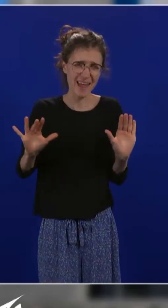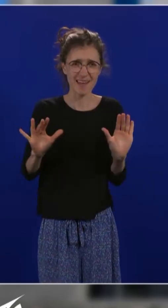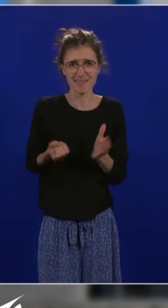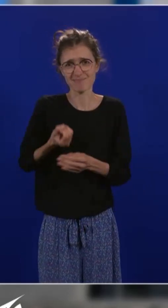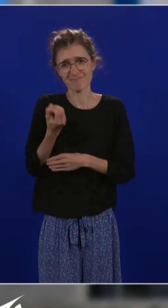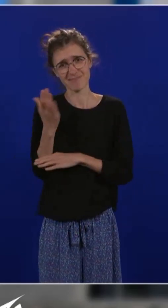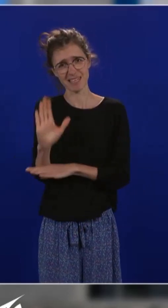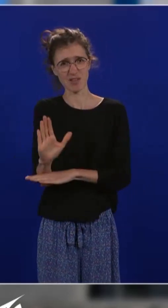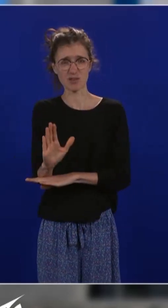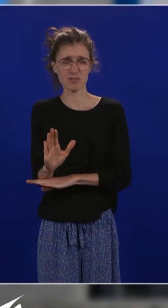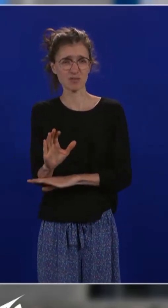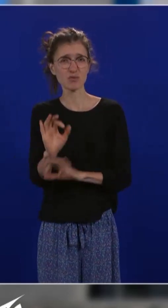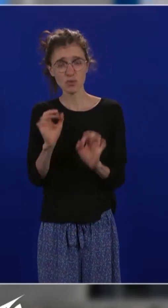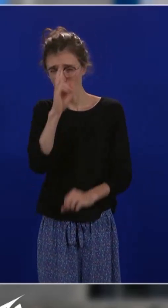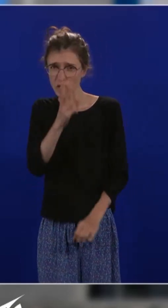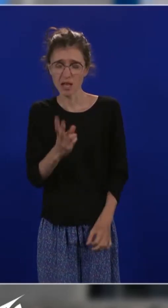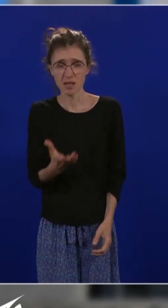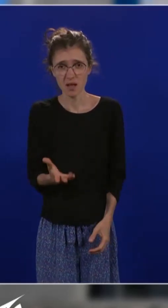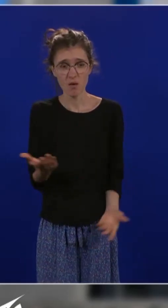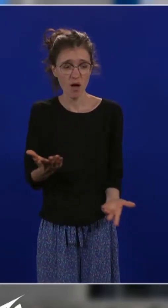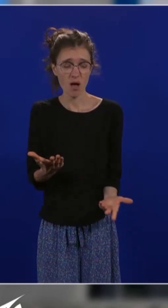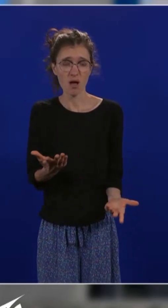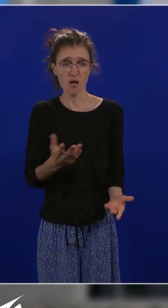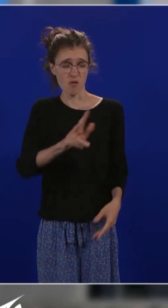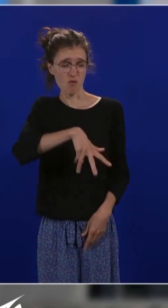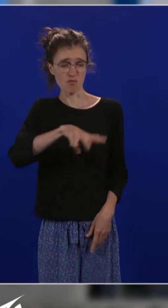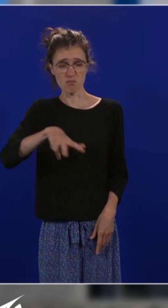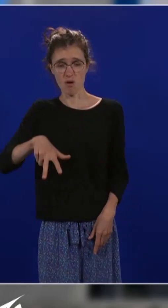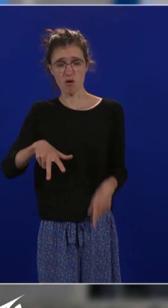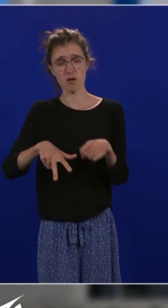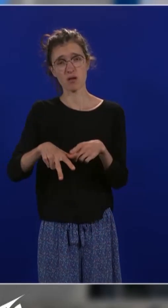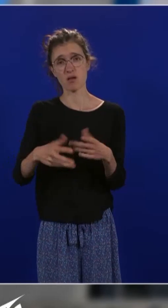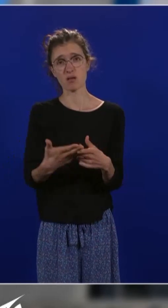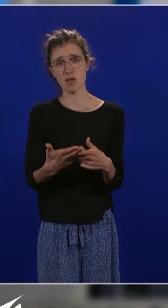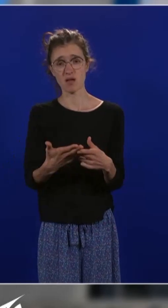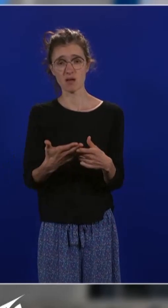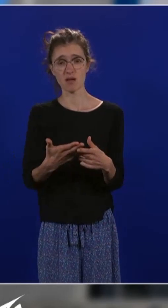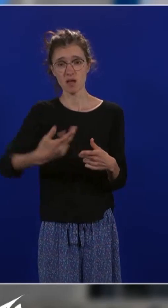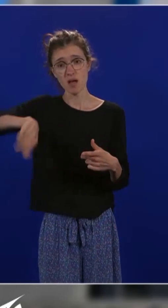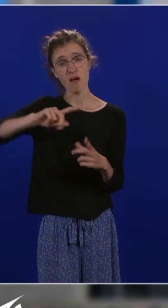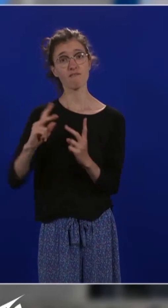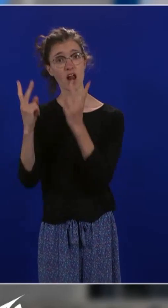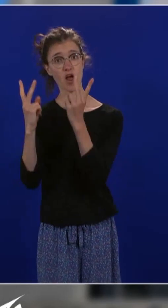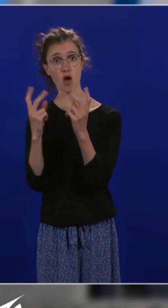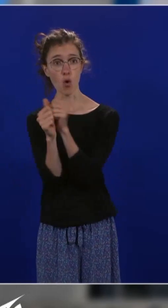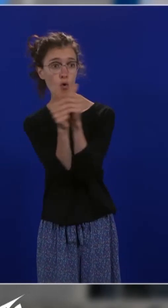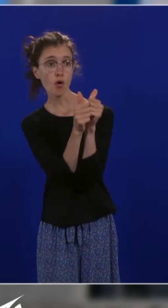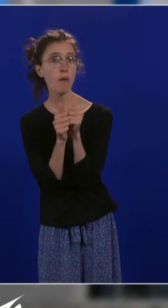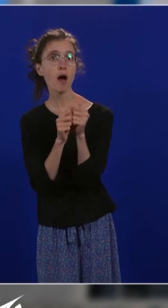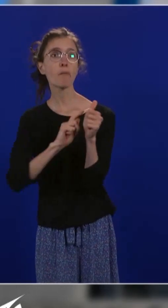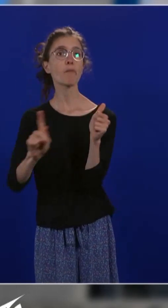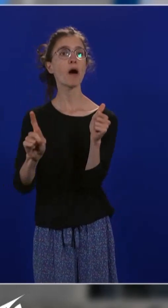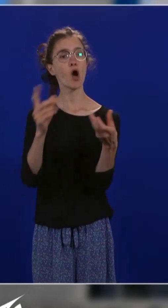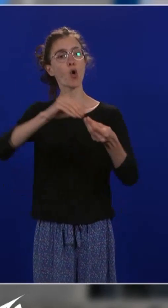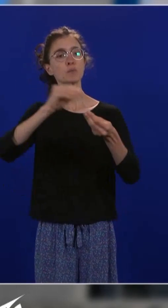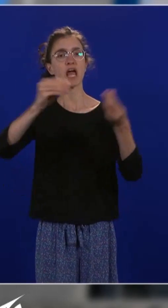Le logement est un bien commun, pas une marchandise. Et notre responsabilité politique, ici, à tous, est